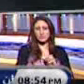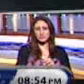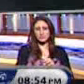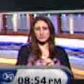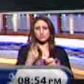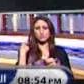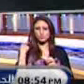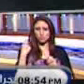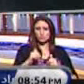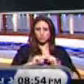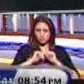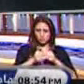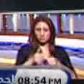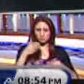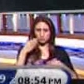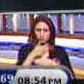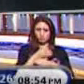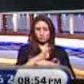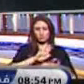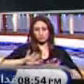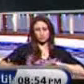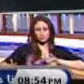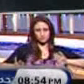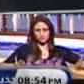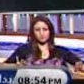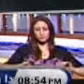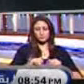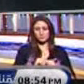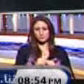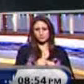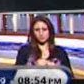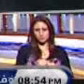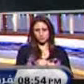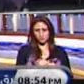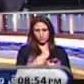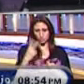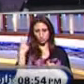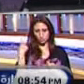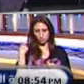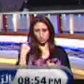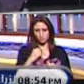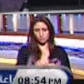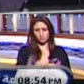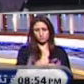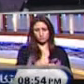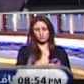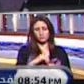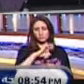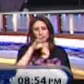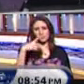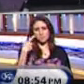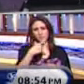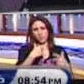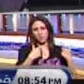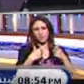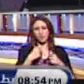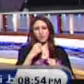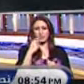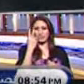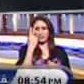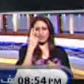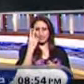الأمن وتم احتواء الموقف والتفاوض مع الأهالي وتم فتح الطريق بعد ذلك. أثر هذا أو هذه الحادثة أثرت عن إصابة